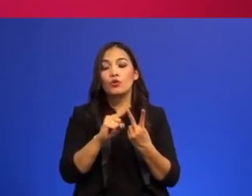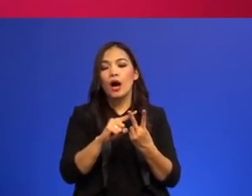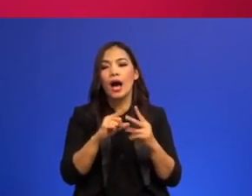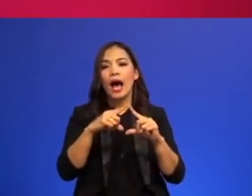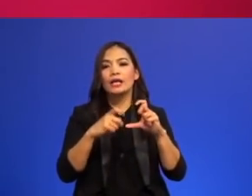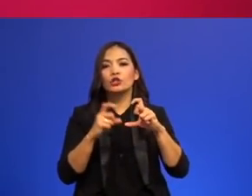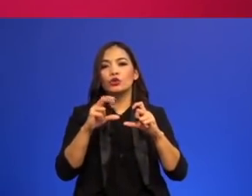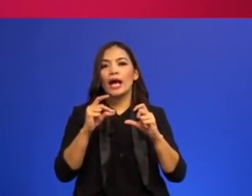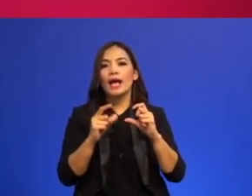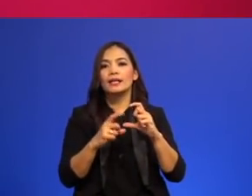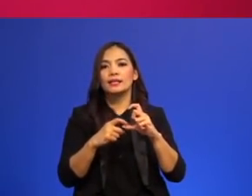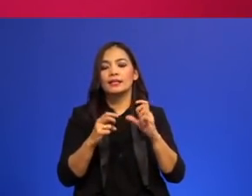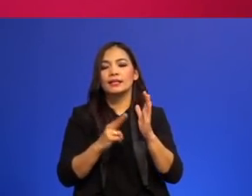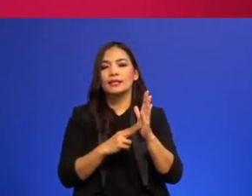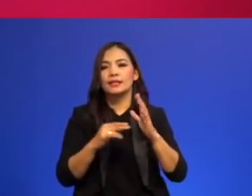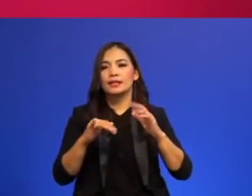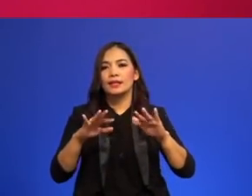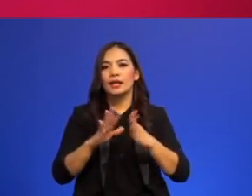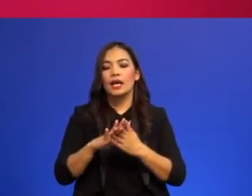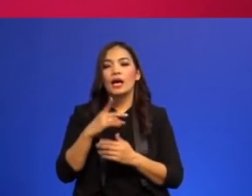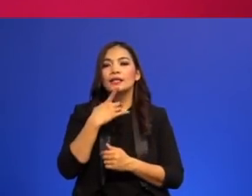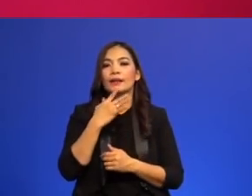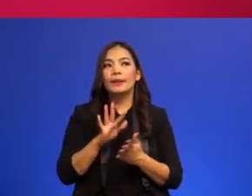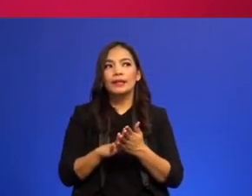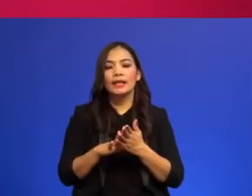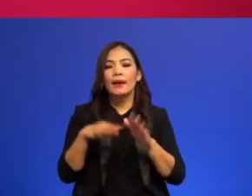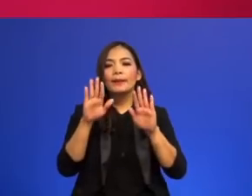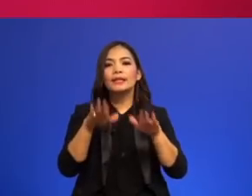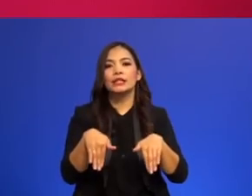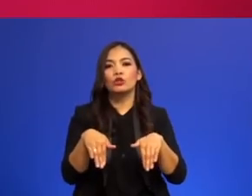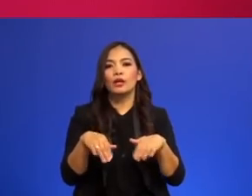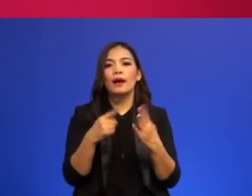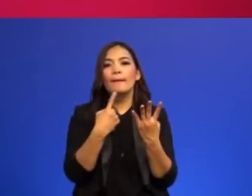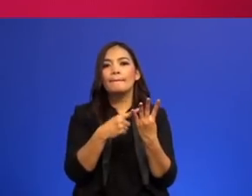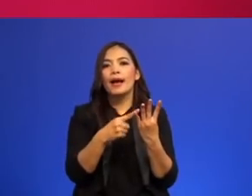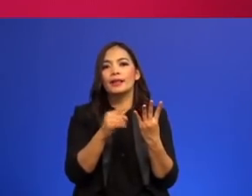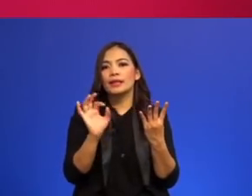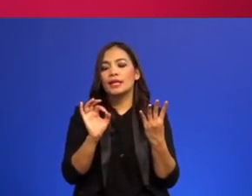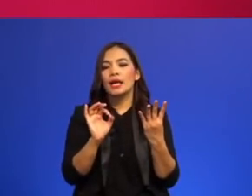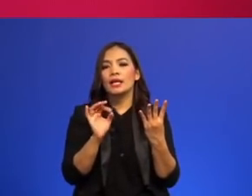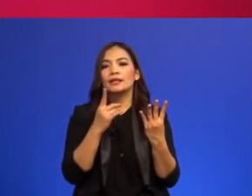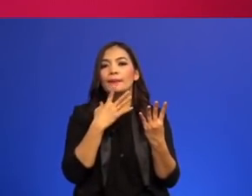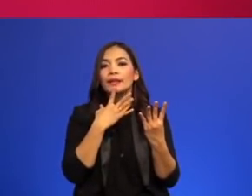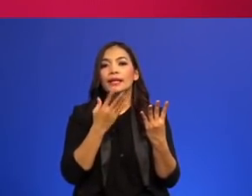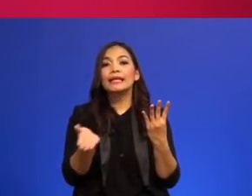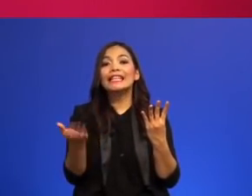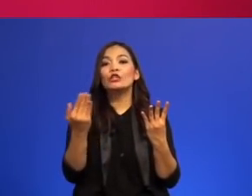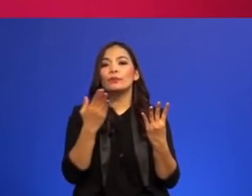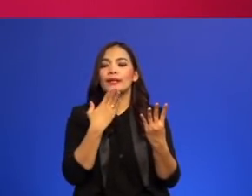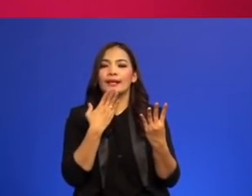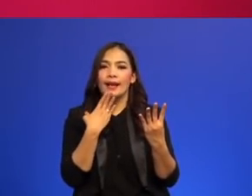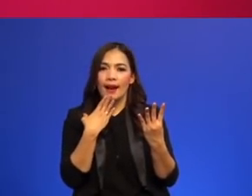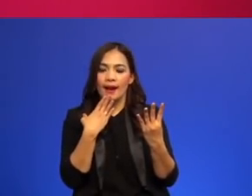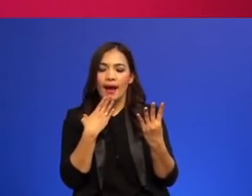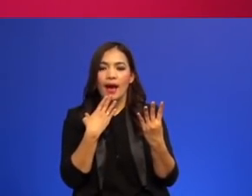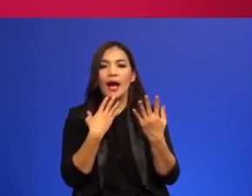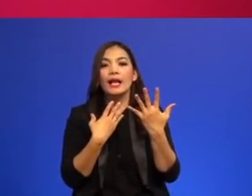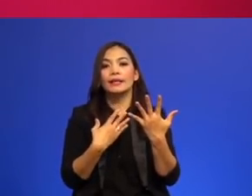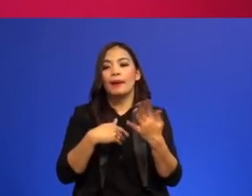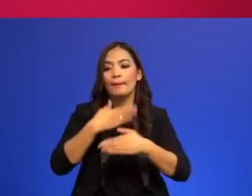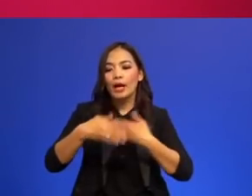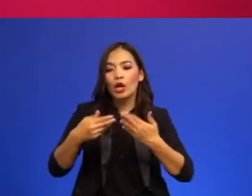3 menyiapkan pensiun, 4 hidup sederhana, tidak konsumtif ya. 5